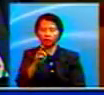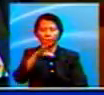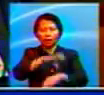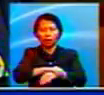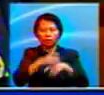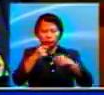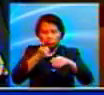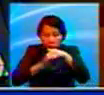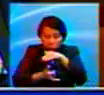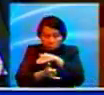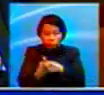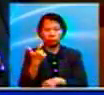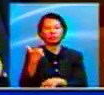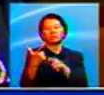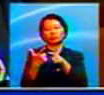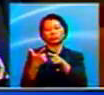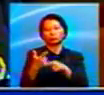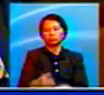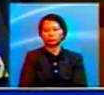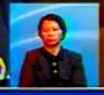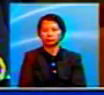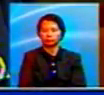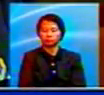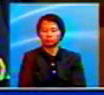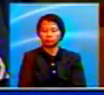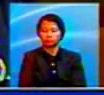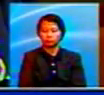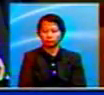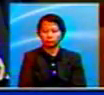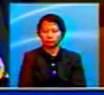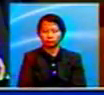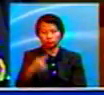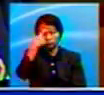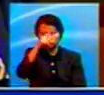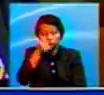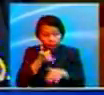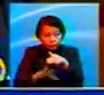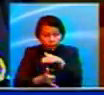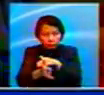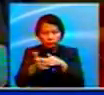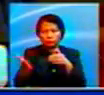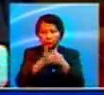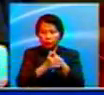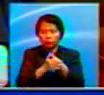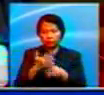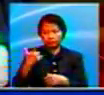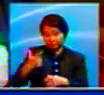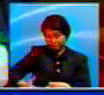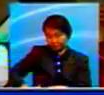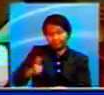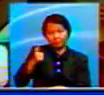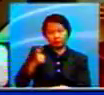atas cubaan menyeludup keluar senjata api. Untuk menyeludup balik